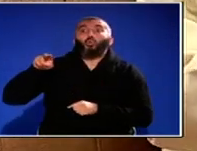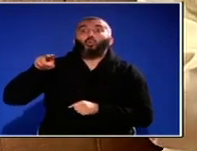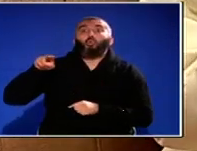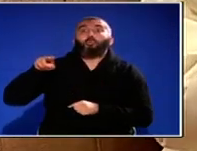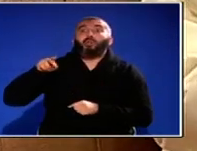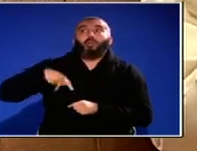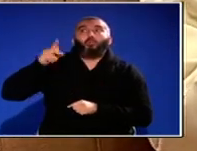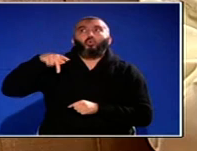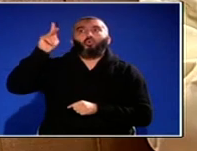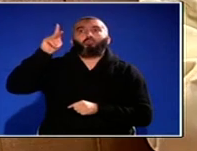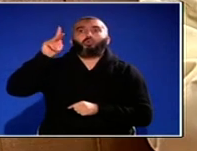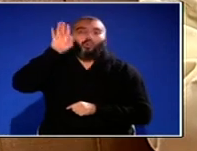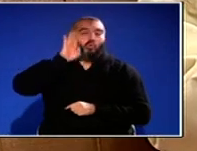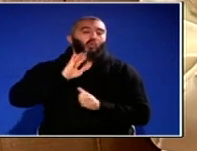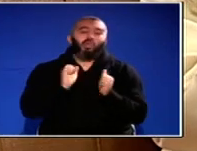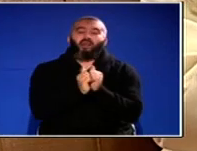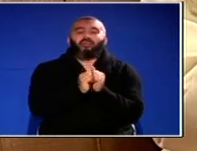إلى الخلق،